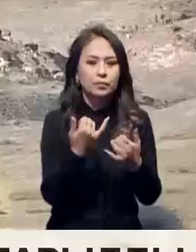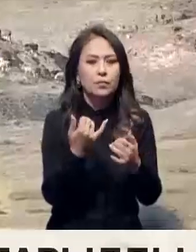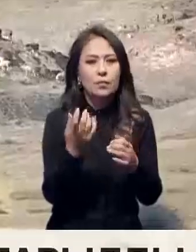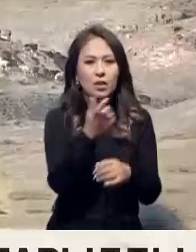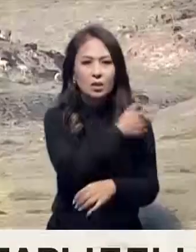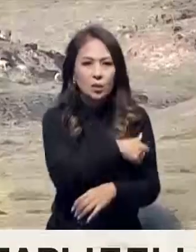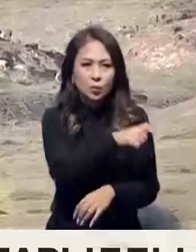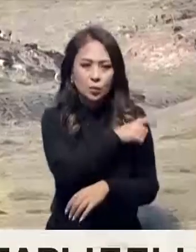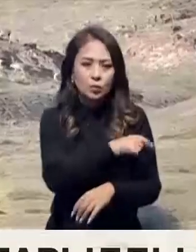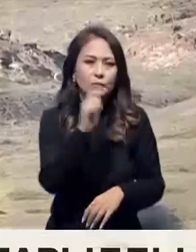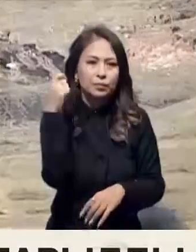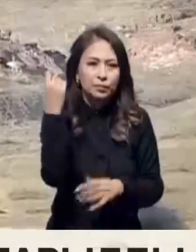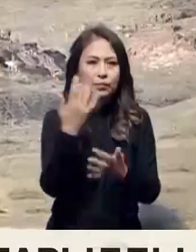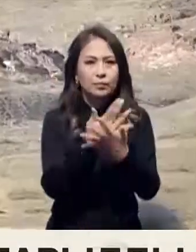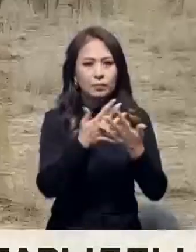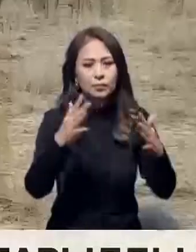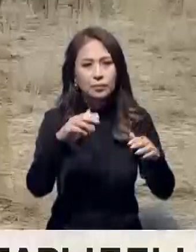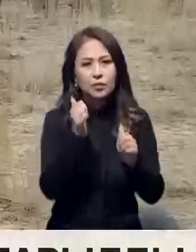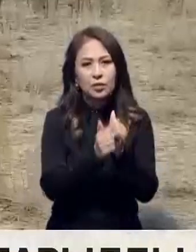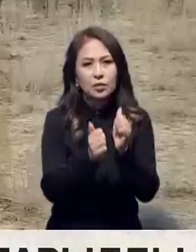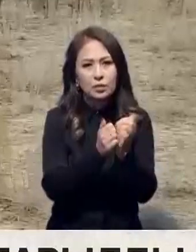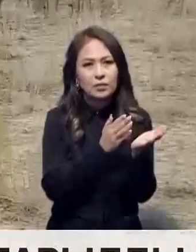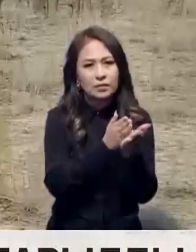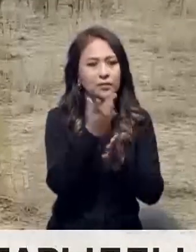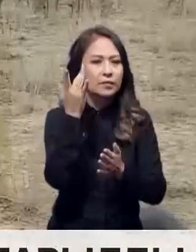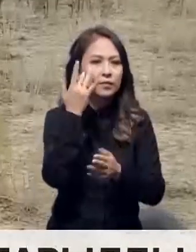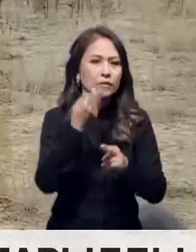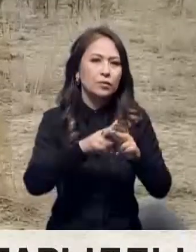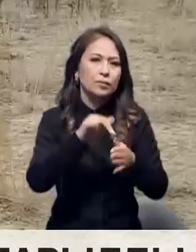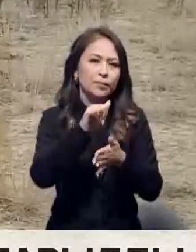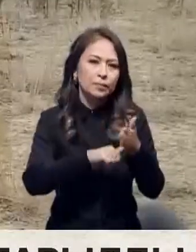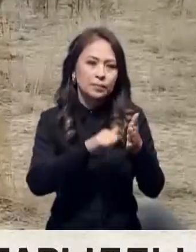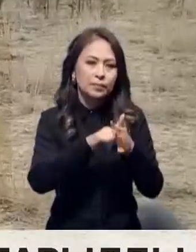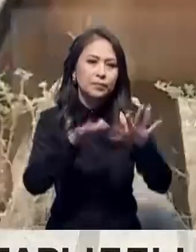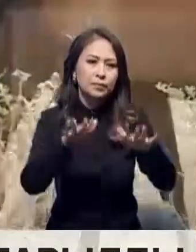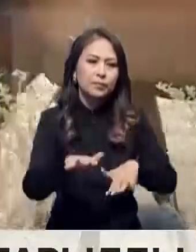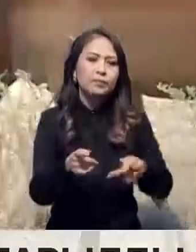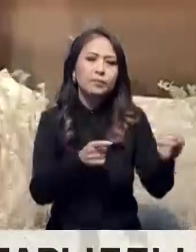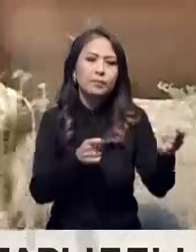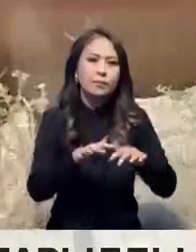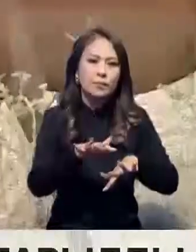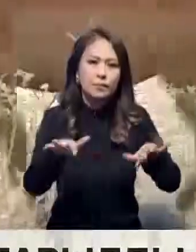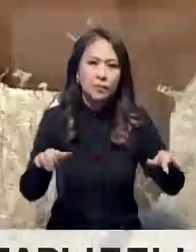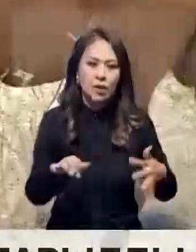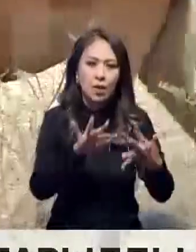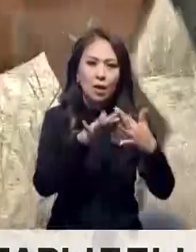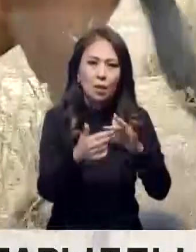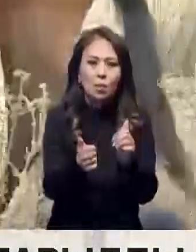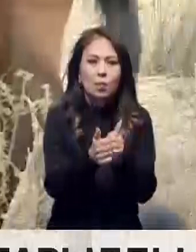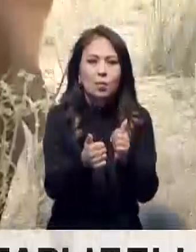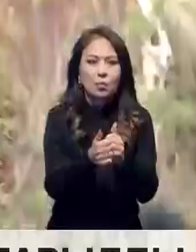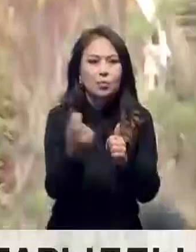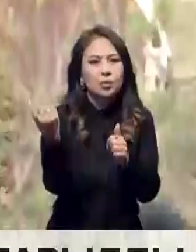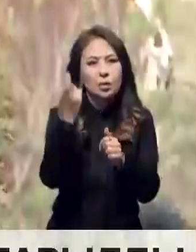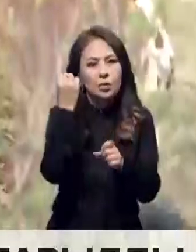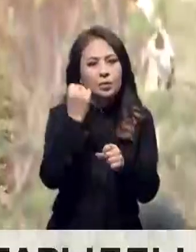кезектегі мал шаруа қожалықтарының жеріне жиі кіріп біте береді. Сол себепті жергілікті атқарушы билік өкілдері ауыл іргесіндегі